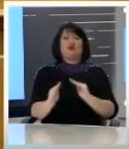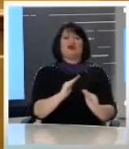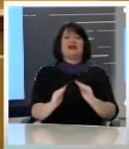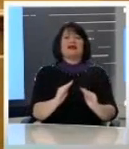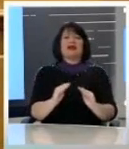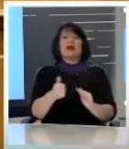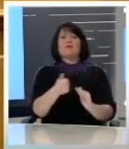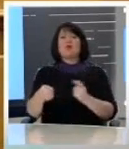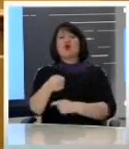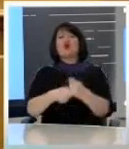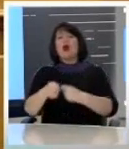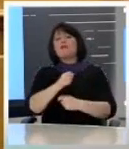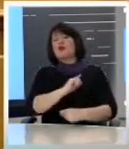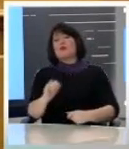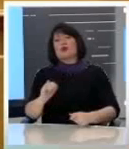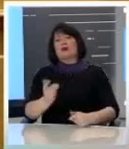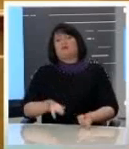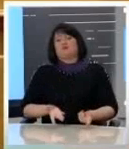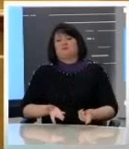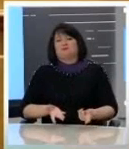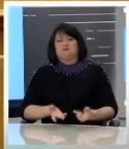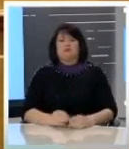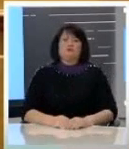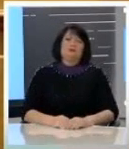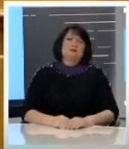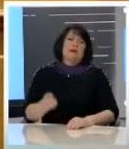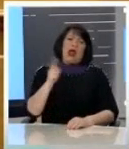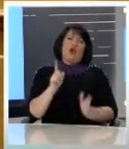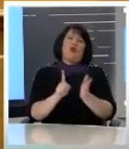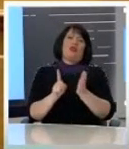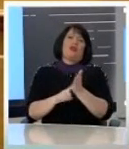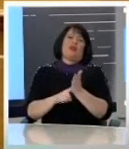στους εμπόρους που δεν ήταν ποτέ στο νόμο προστασίας γιατί εμπίπτουν στο εμπορικό δίκαιο.